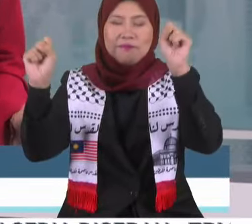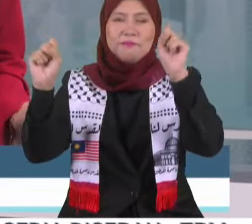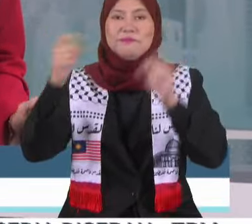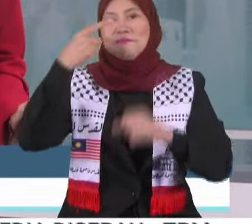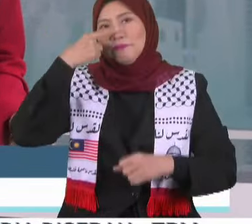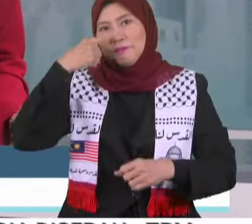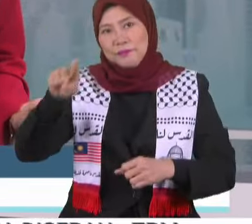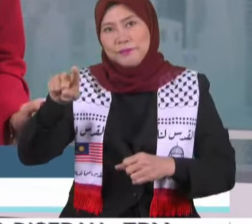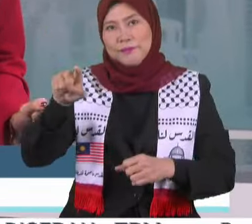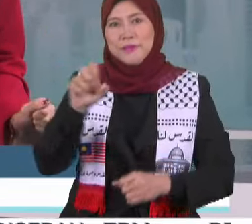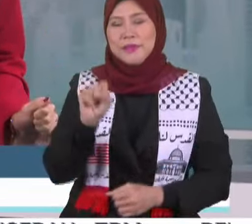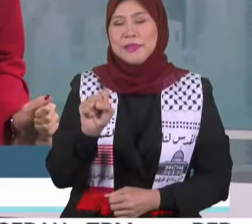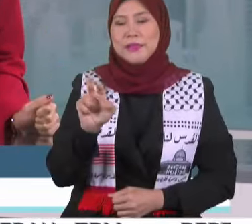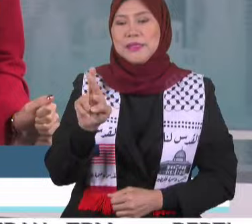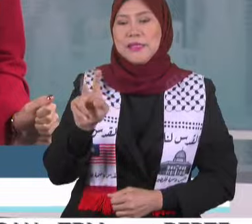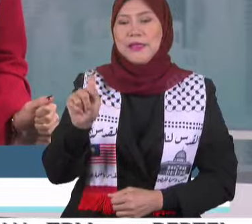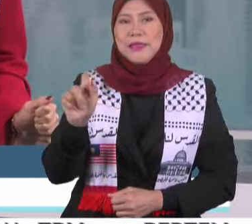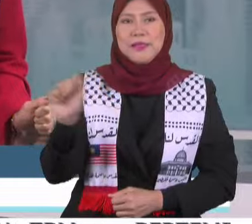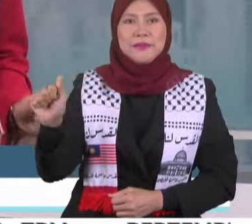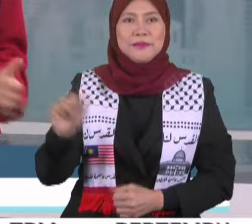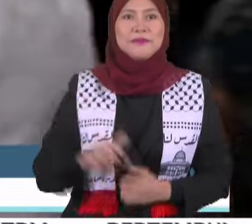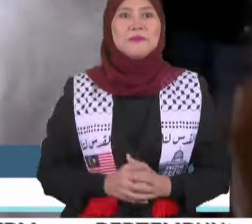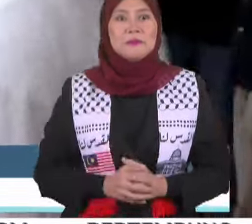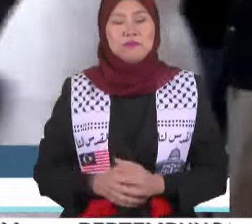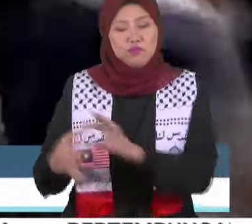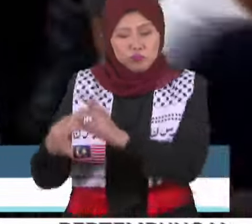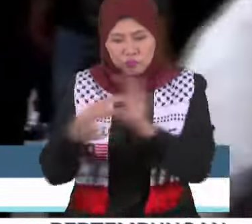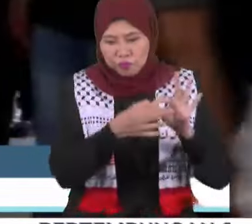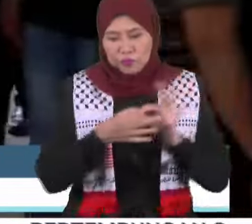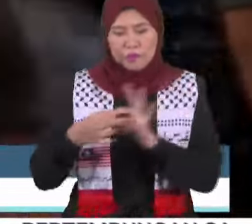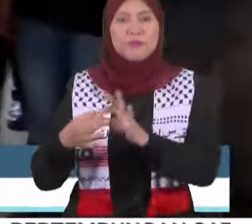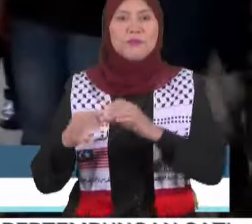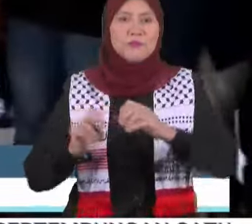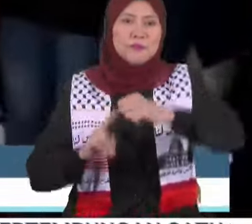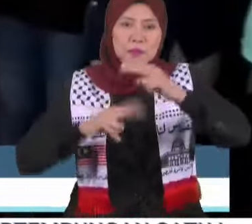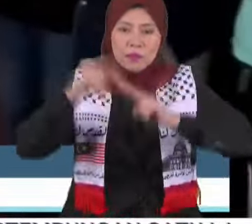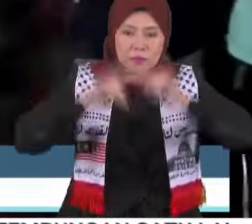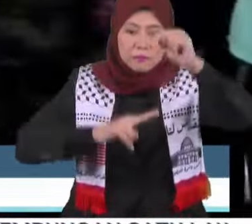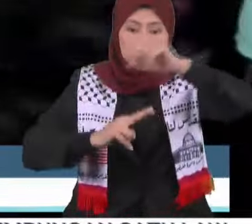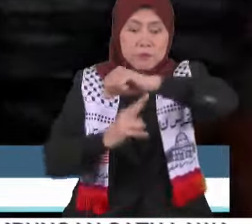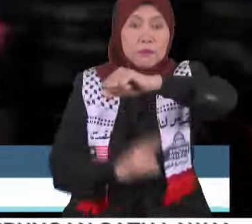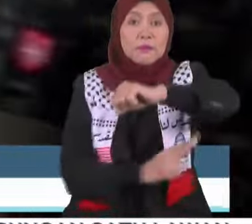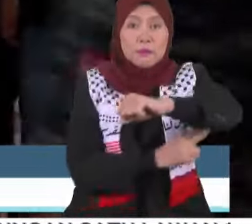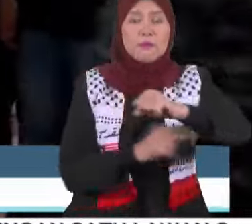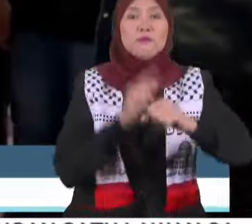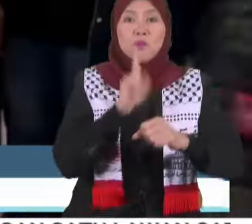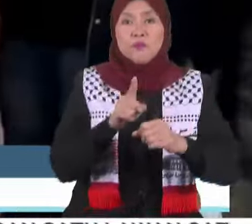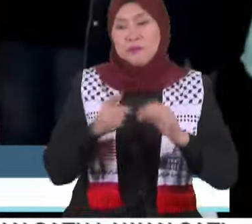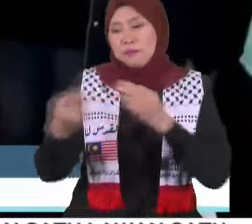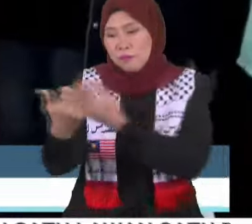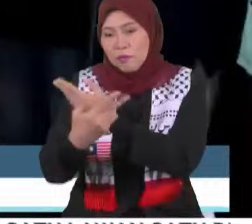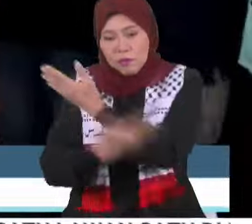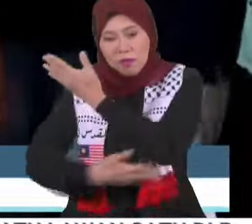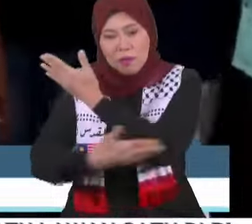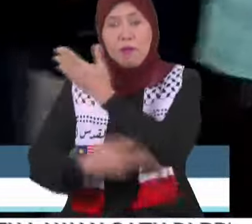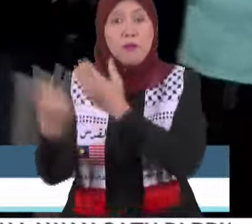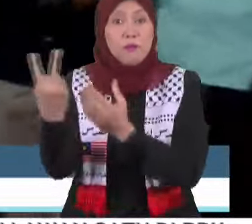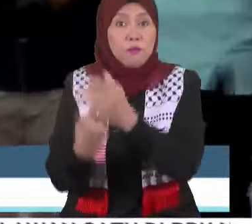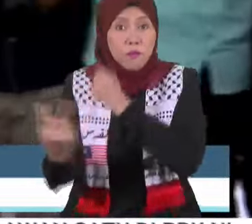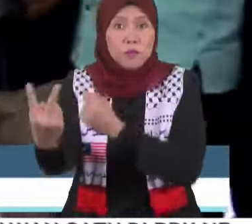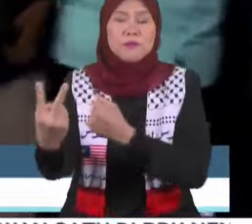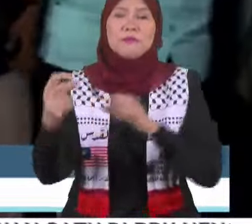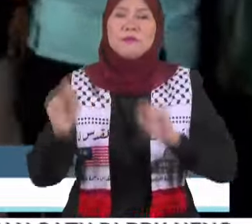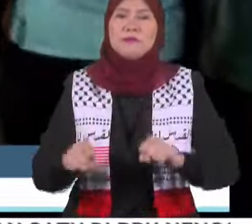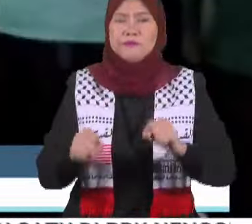sejawatannya Srita Tanvisin. Kesepakatan pembinaan itu memberi isyarat jelas kedua-dua negara mahu merancakkan